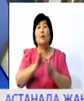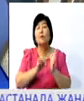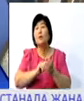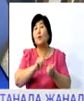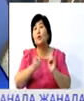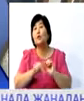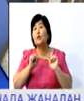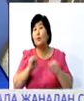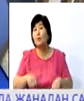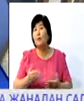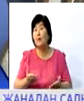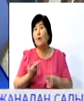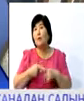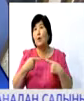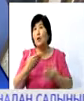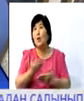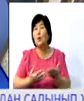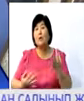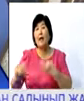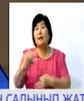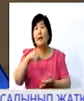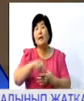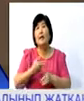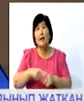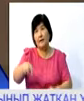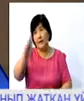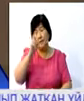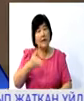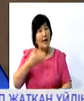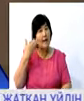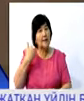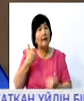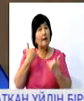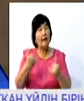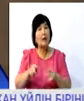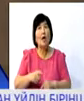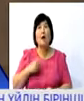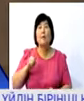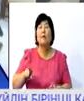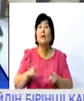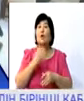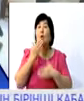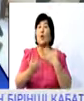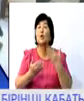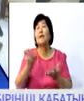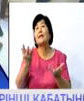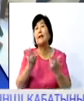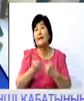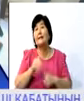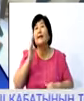де болуы мүмкін. Қазір бірқатар ұсыныстар талқыланып жатыр, яғни мемлекет жеңілдігін тағайындауда мамандарға деген сұраныс ескеріледі.